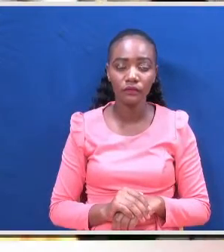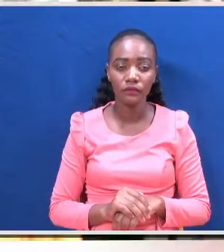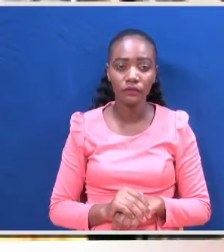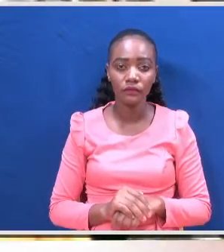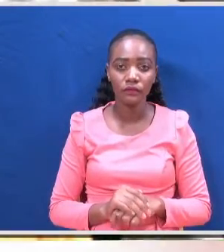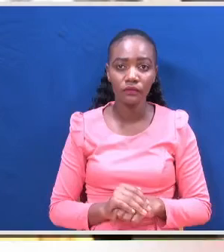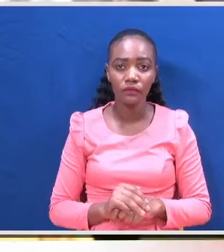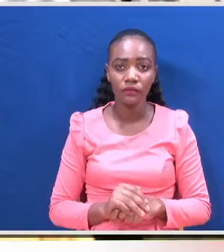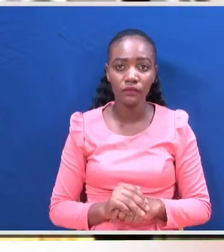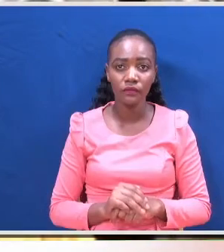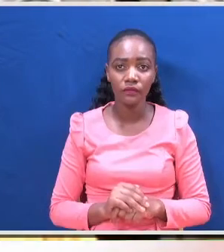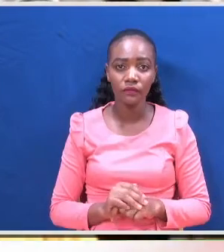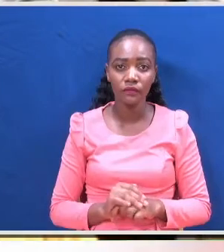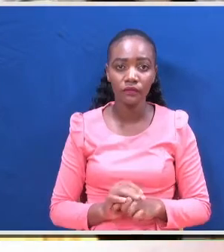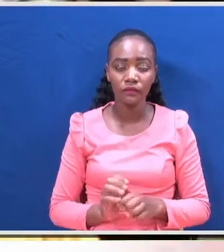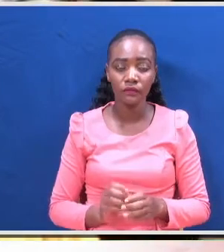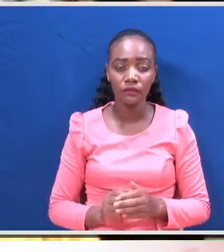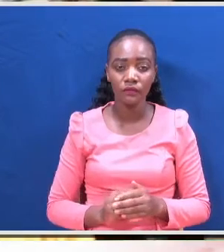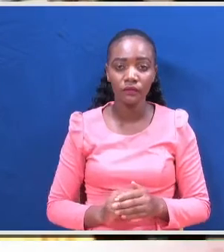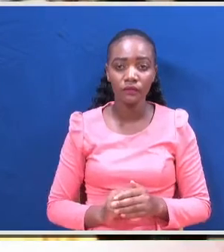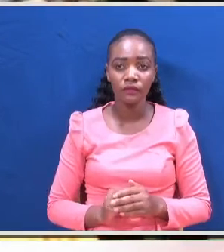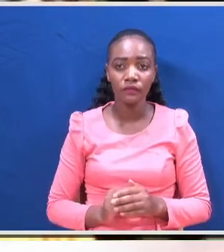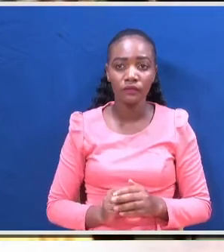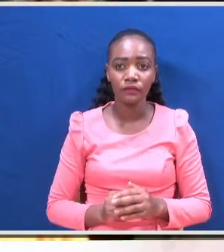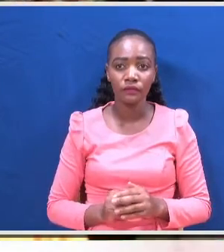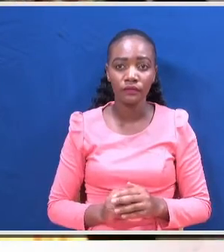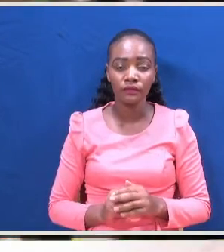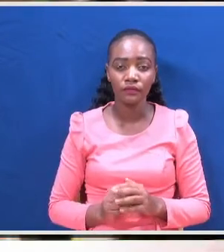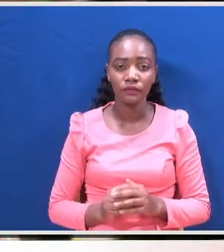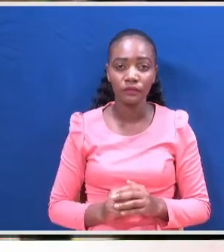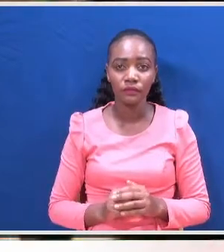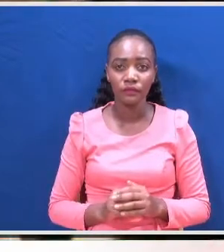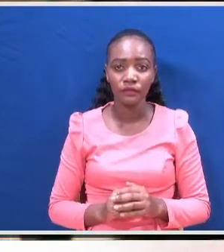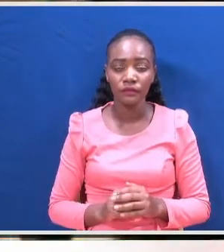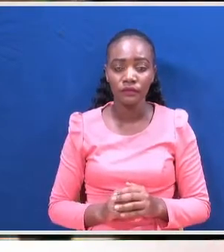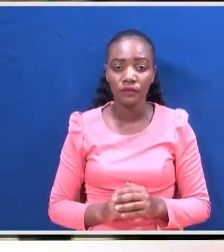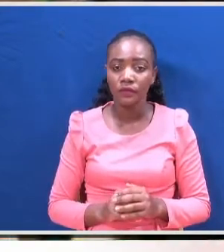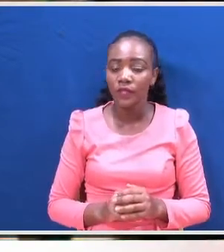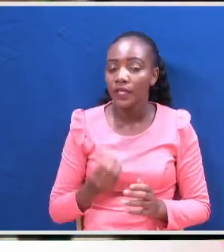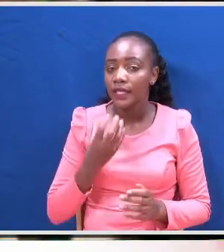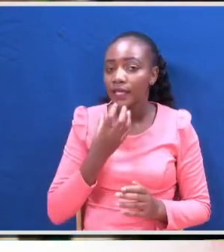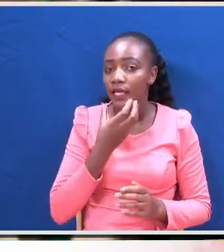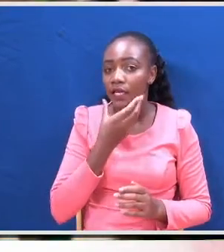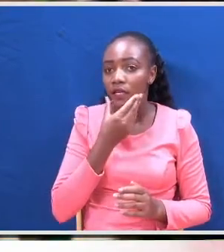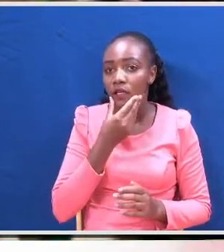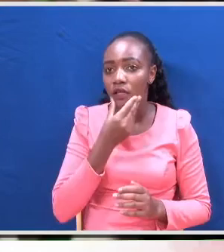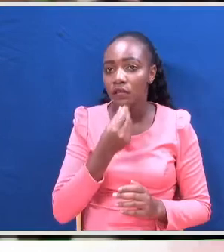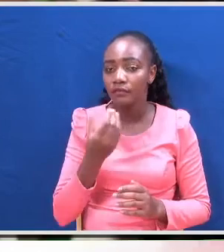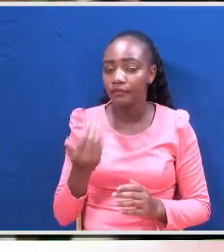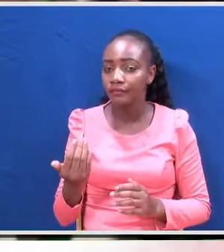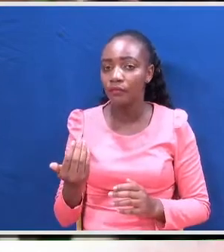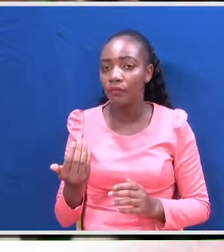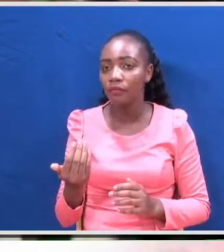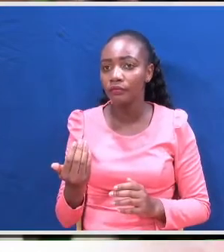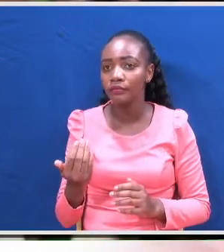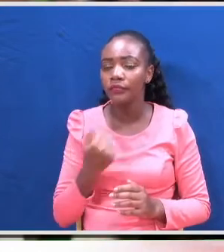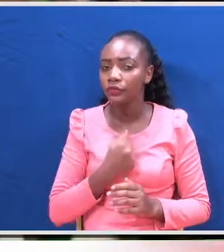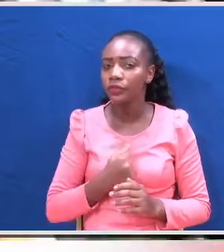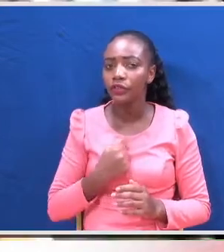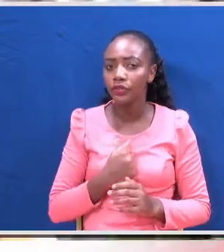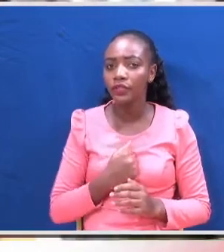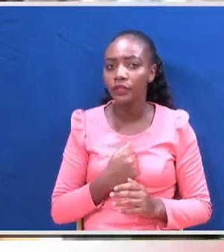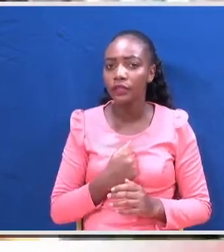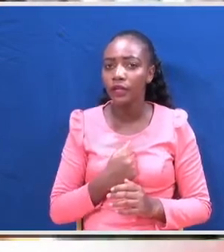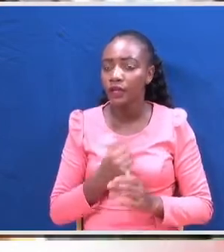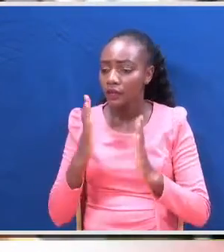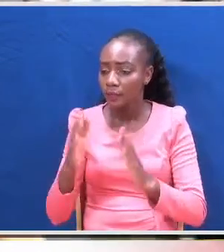Kukata mara moja ingekuwa ilikatwa kama wenye unakata nyama. Kijana anaathirika, angali kwa hali mbaya, ako